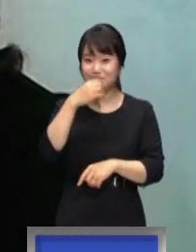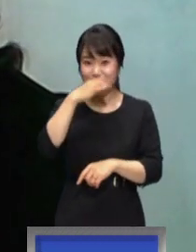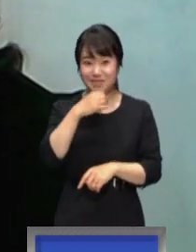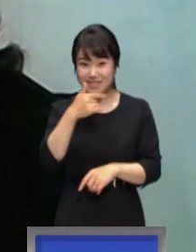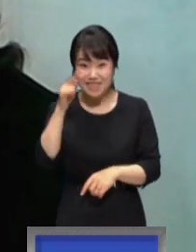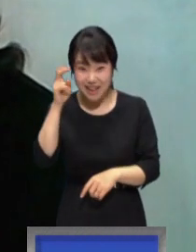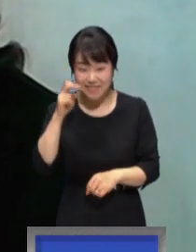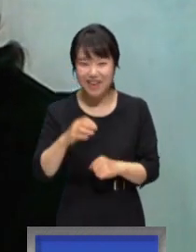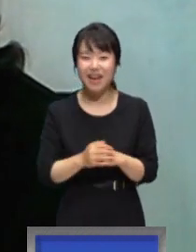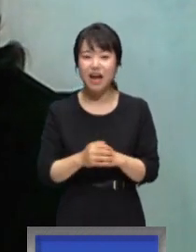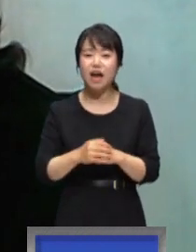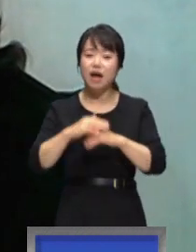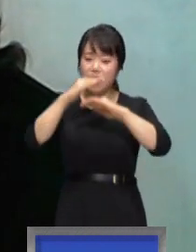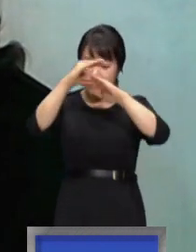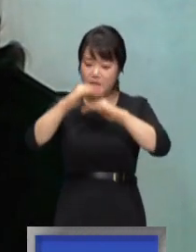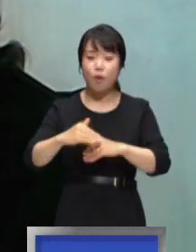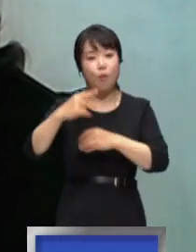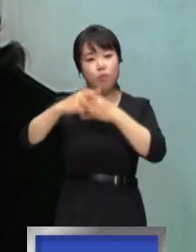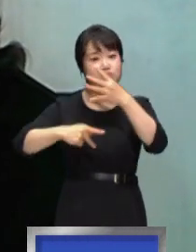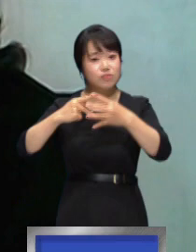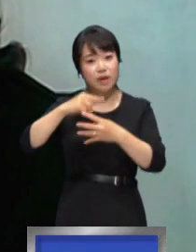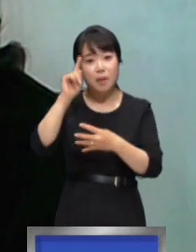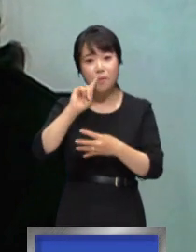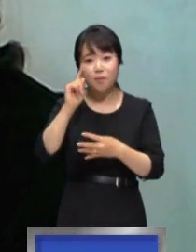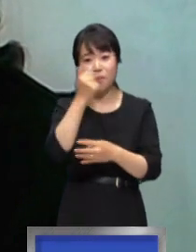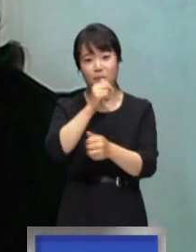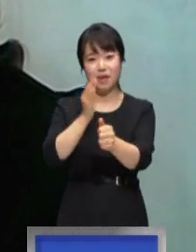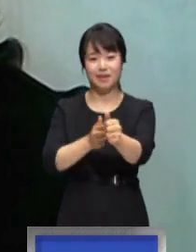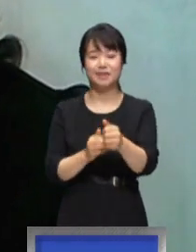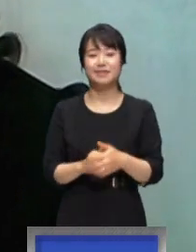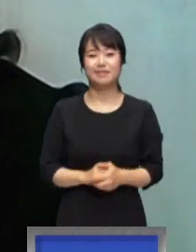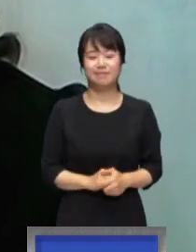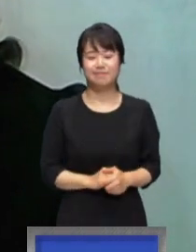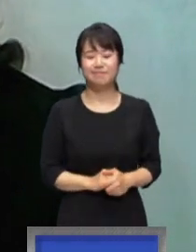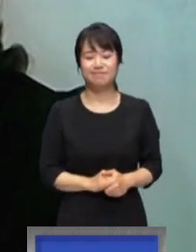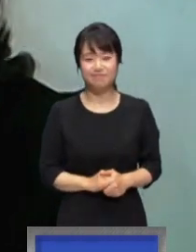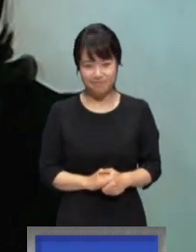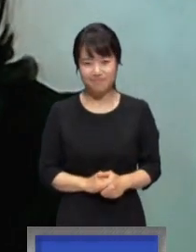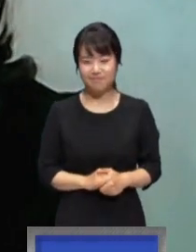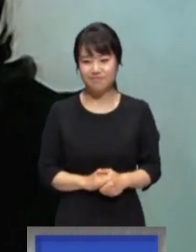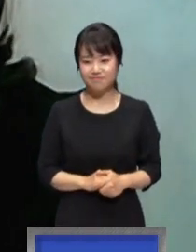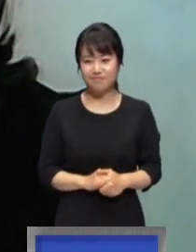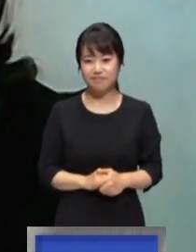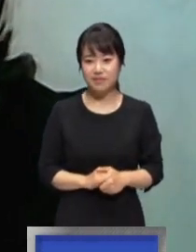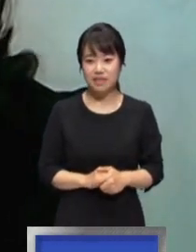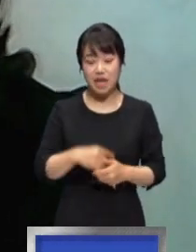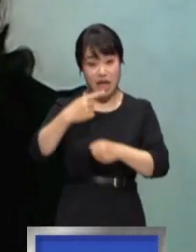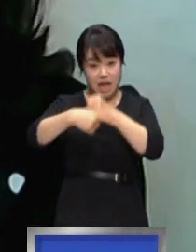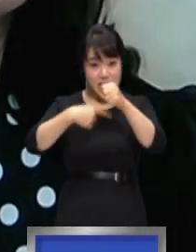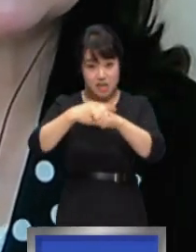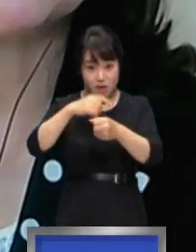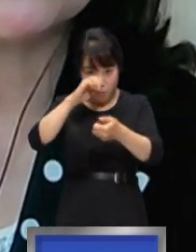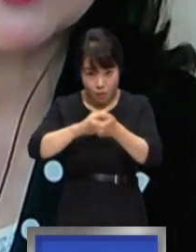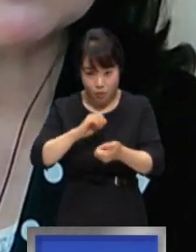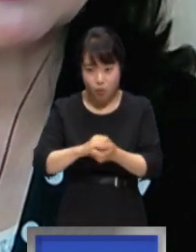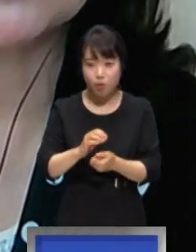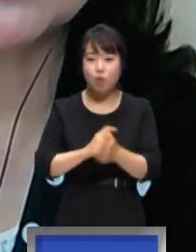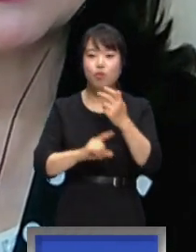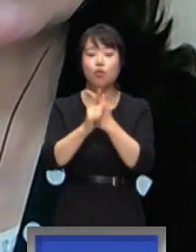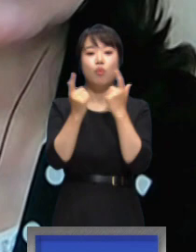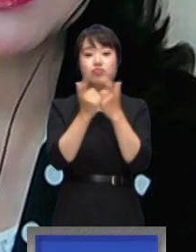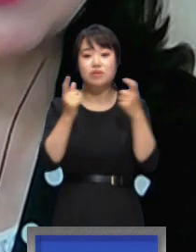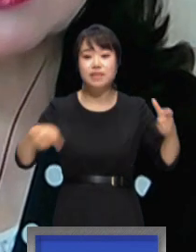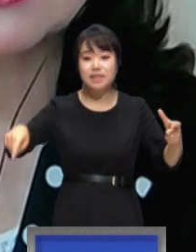네, 주로 어떤 프로그램을 만드는지 그 과정도 좀 소개를 해주시죠. 네, 매년 초에 동북권 시민들의 복합